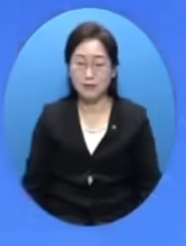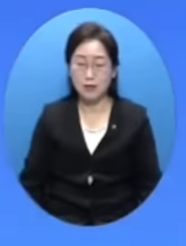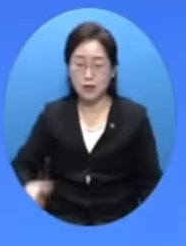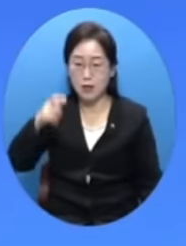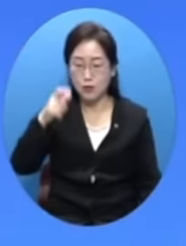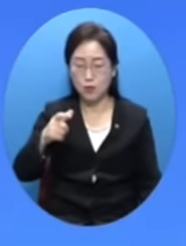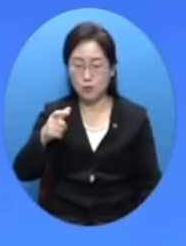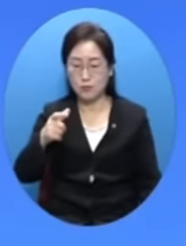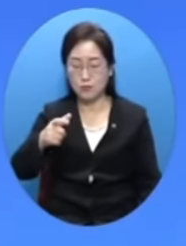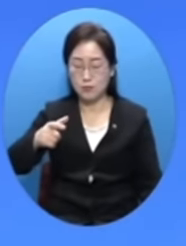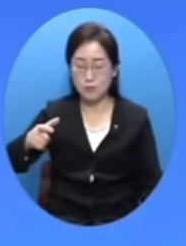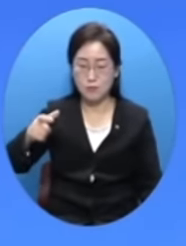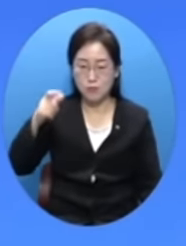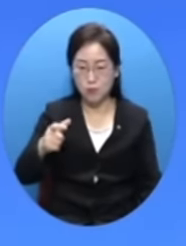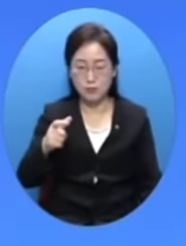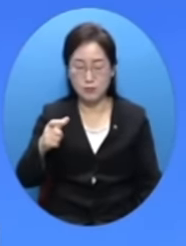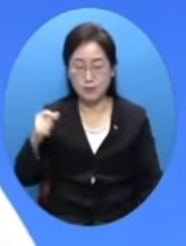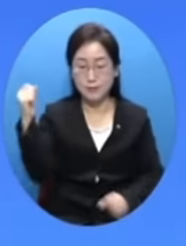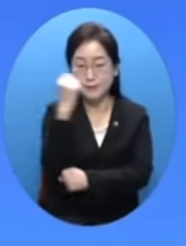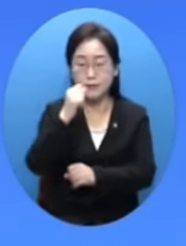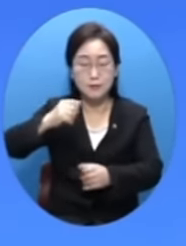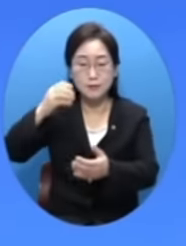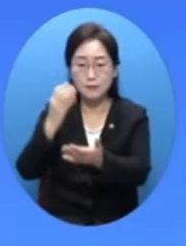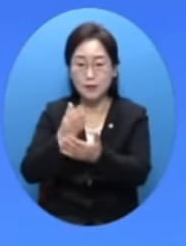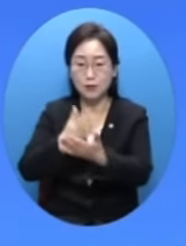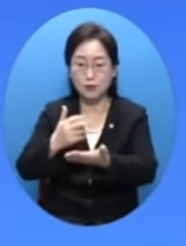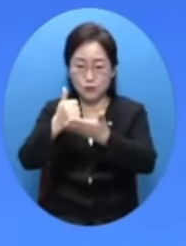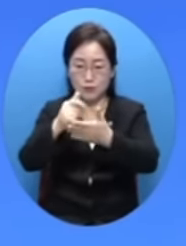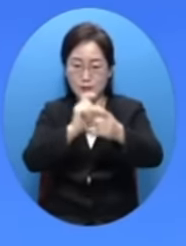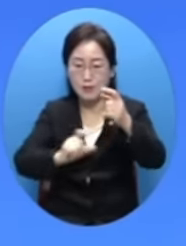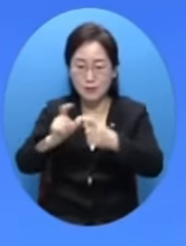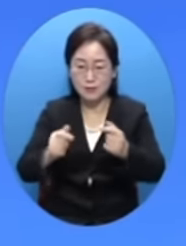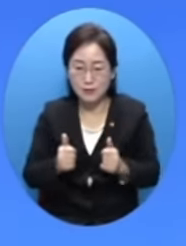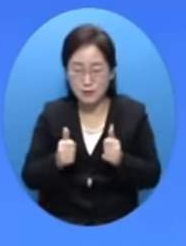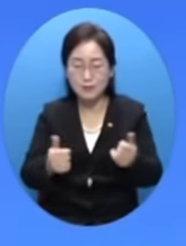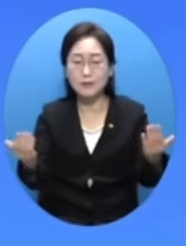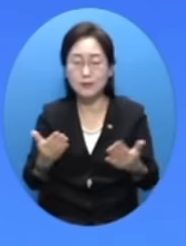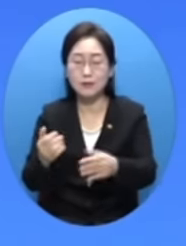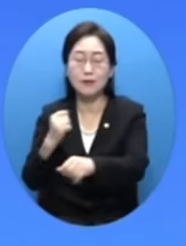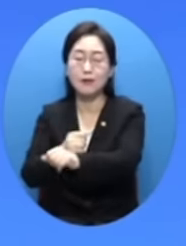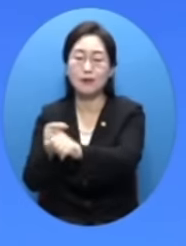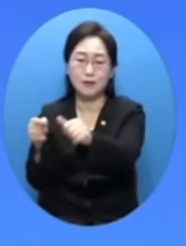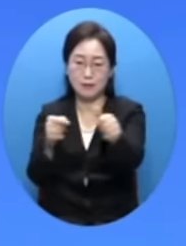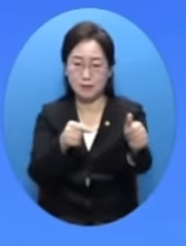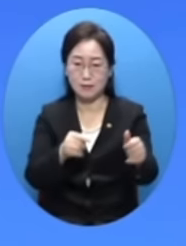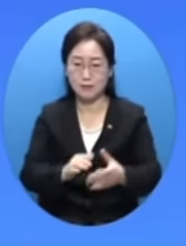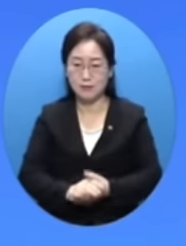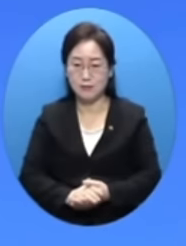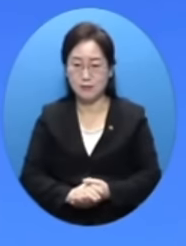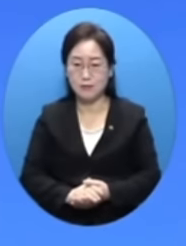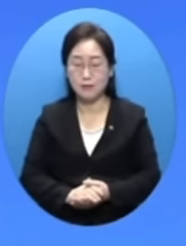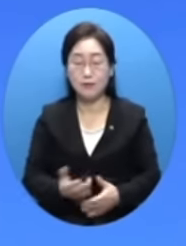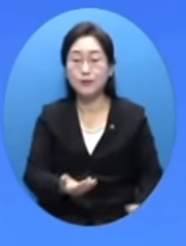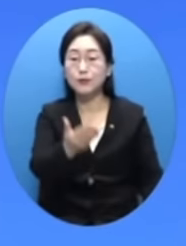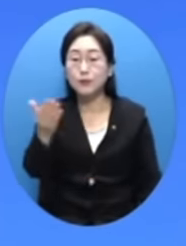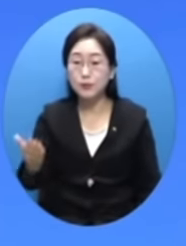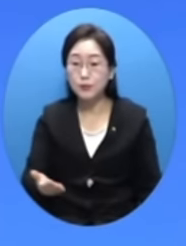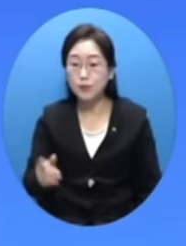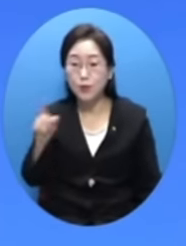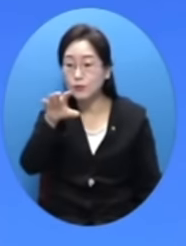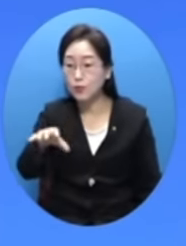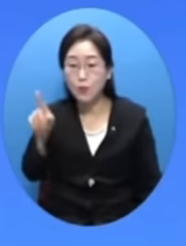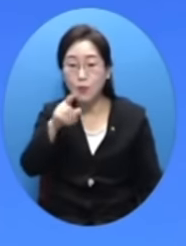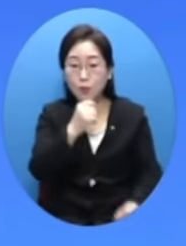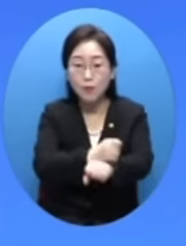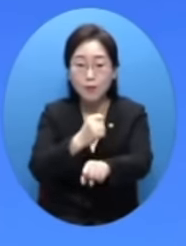견고히 서서 흔들리지 말고 주님의 일에 더욱 힘쓰는 자가 되라. 여러분 어디서 무엇을